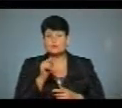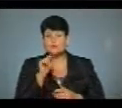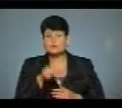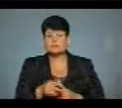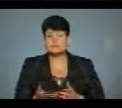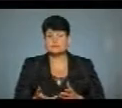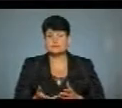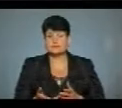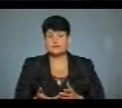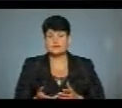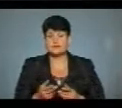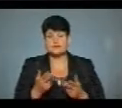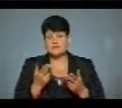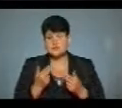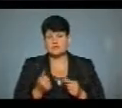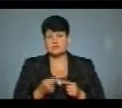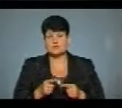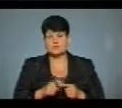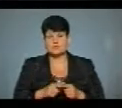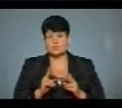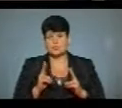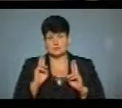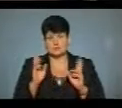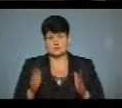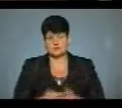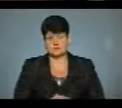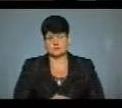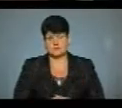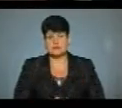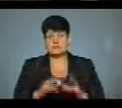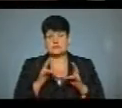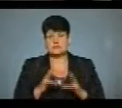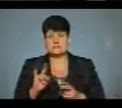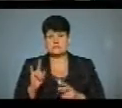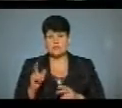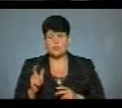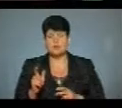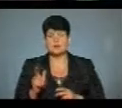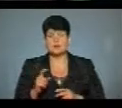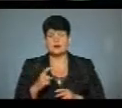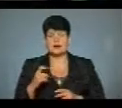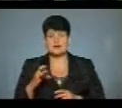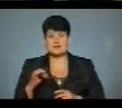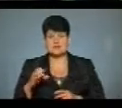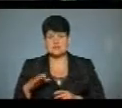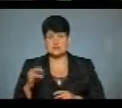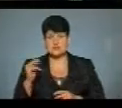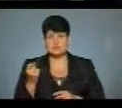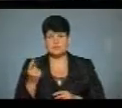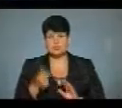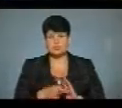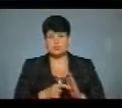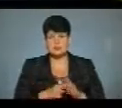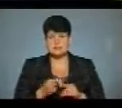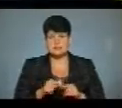був, це звичайно, що ніхто поняття не має. Травмована 15-річна Христина Гузак на той час навчалася в 11